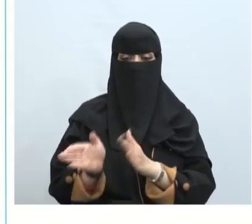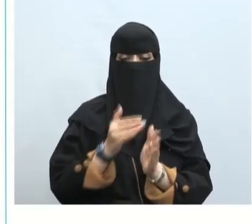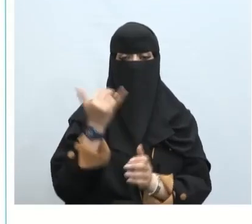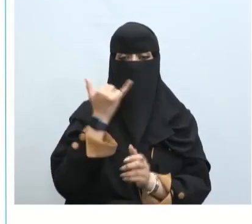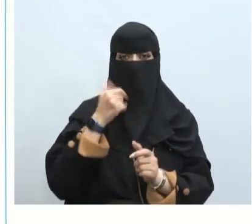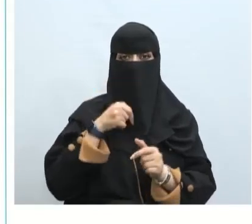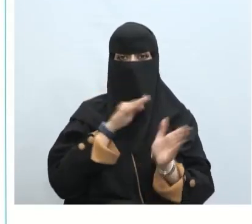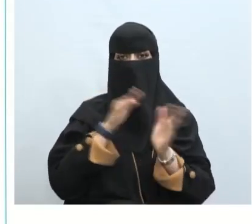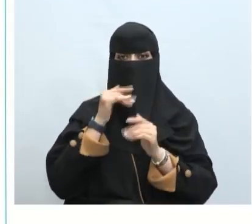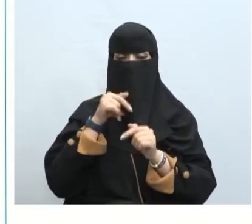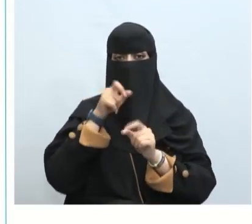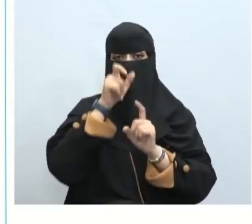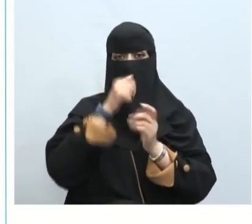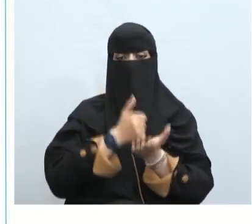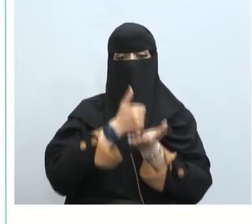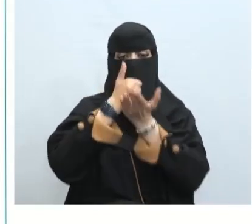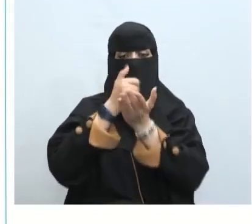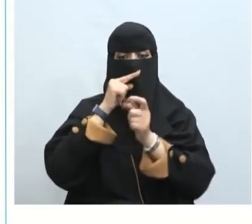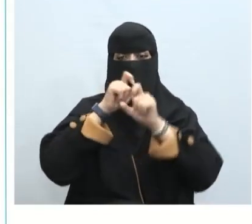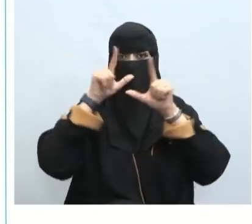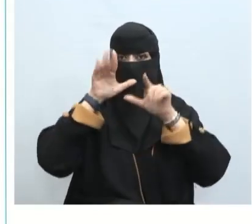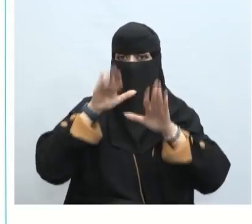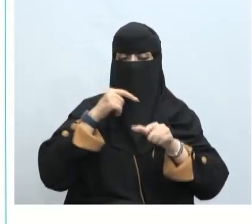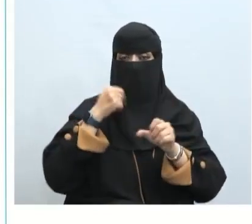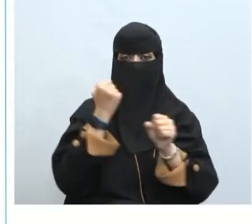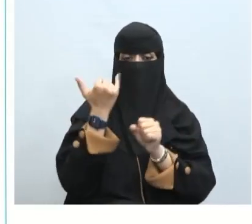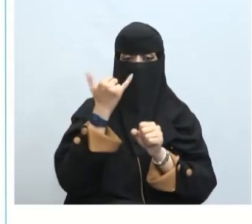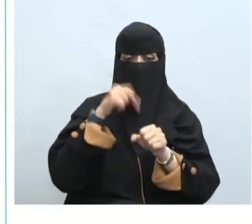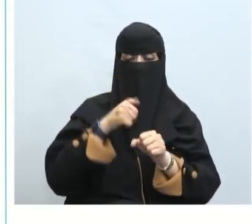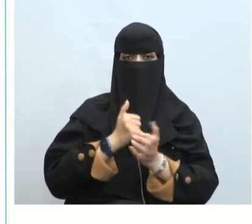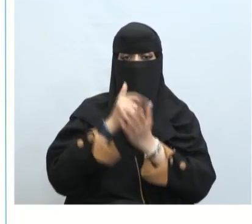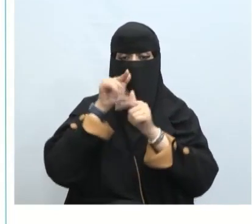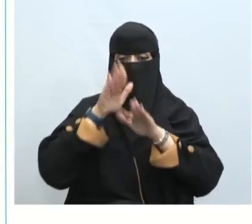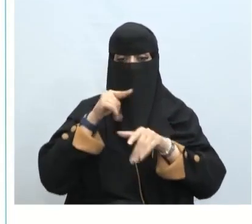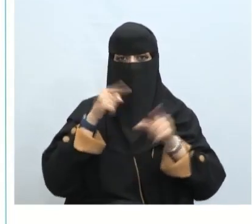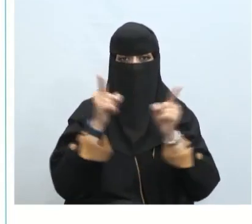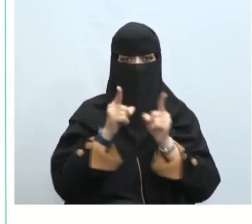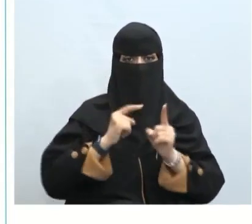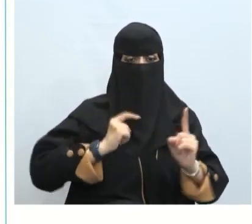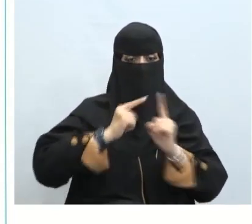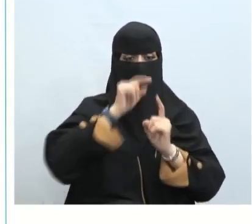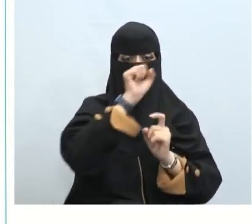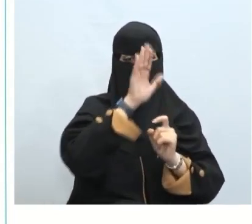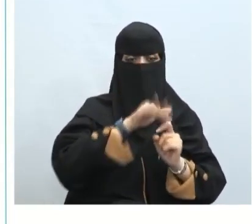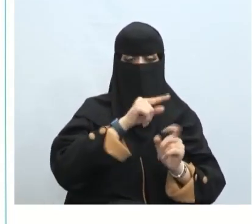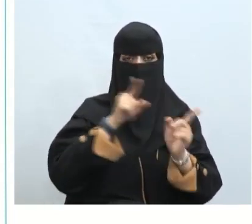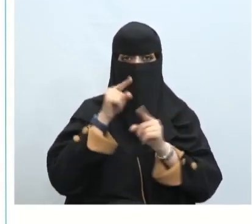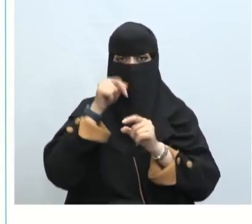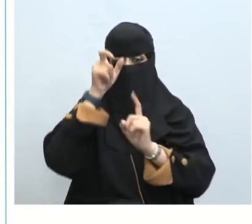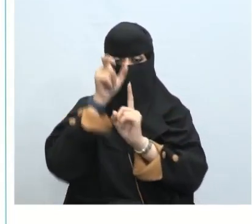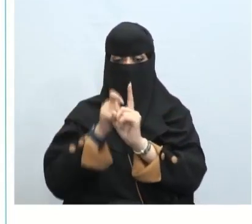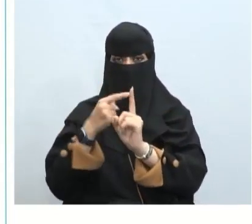اهميه التطوع وتبرز اهميه التطوع في كونه يحدد اهداف خاصه بالمتطوع